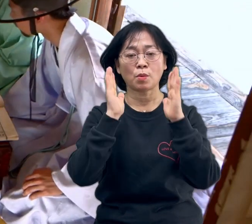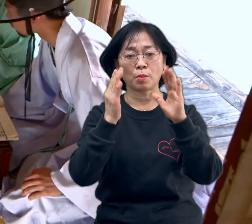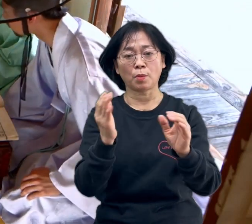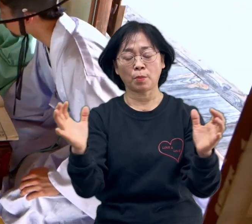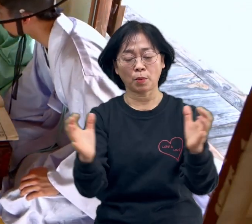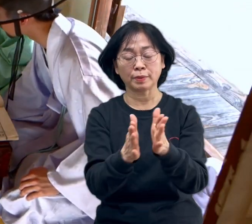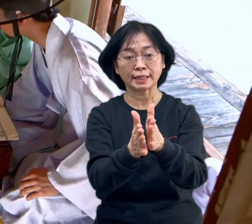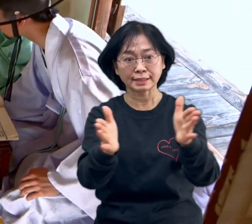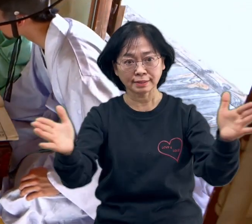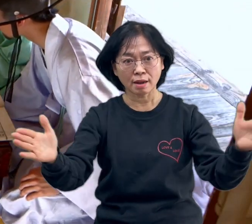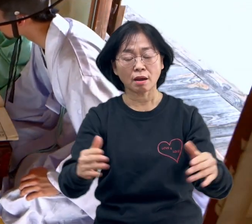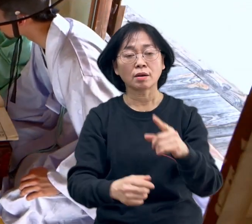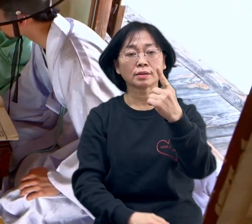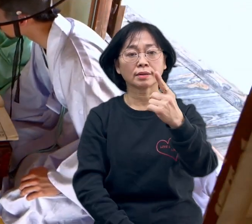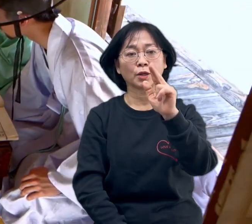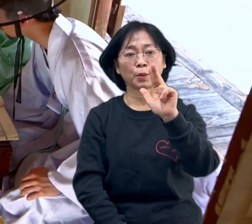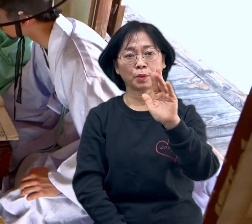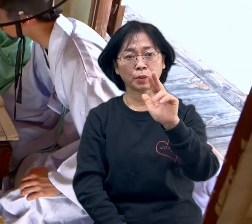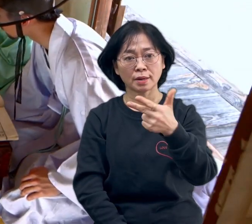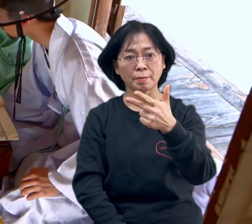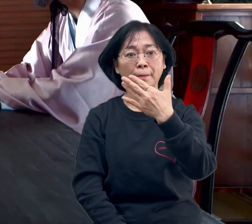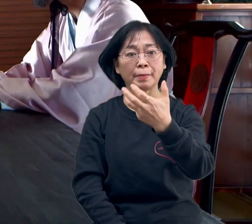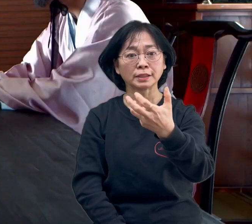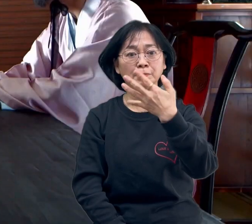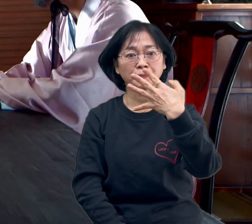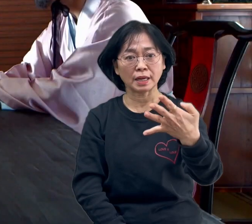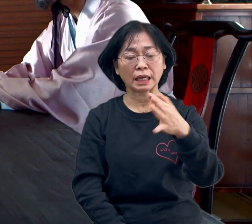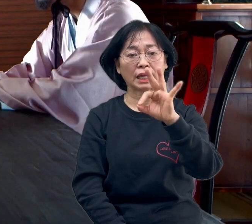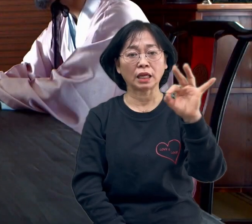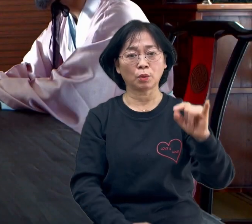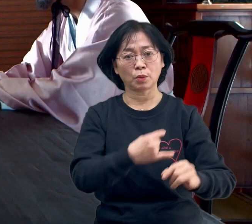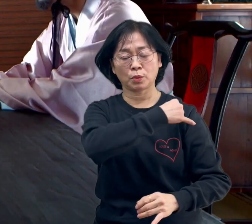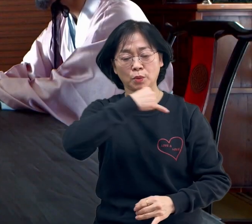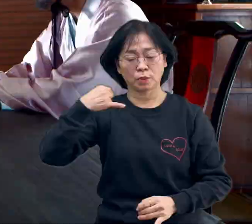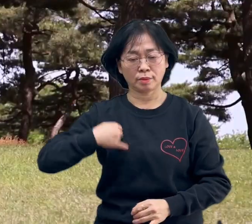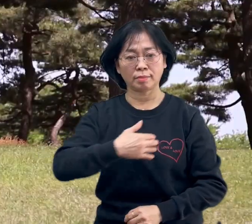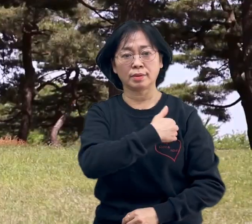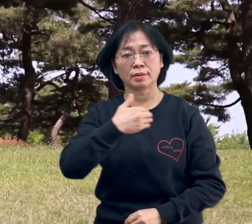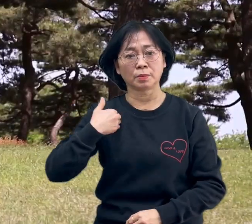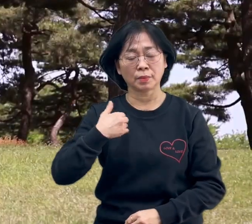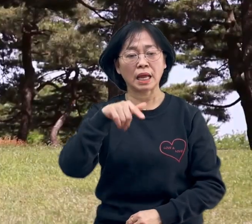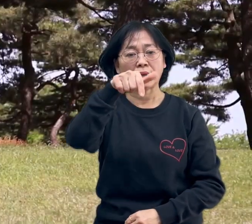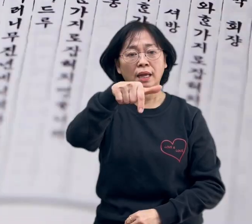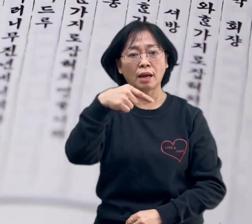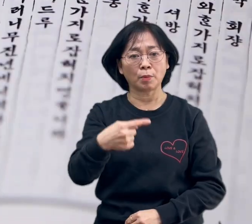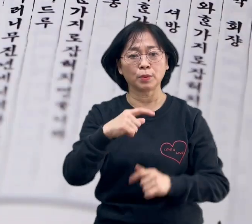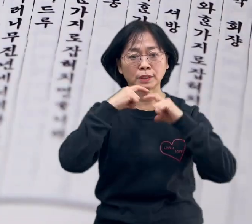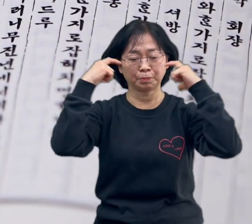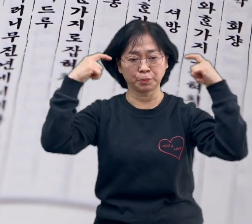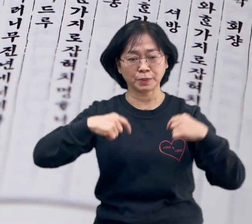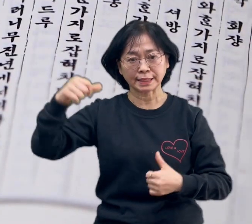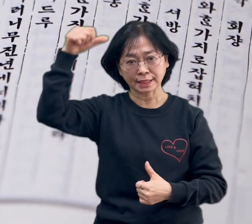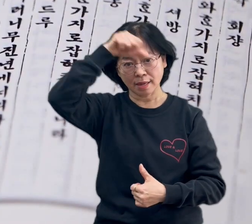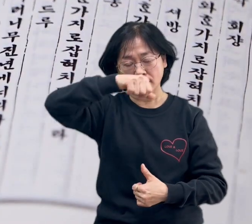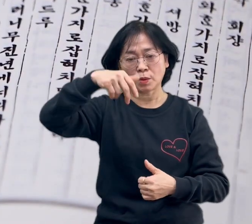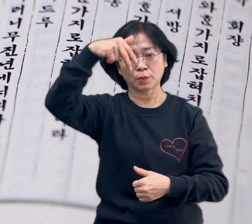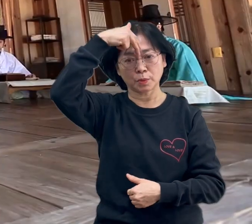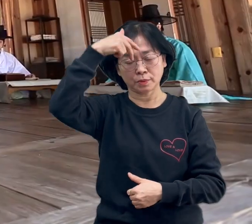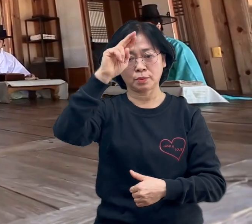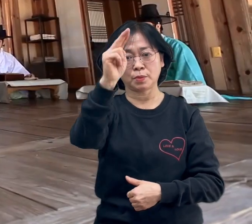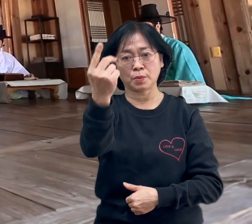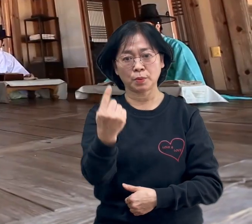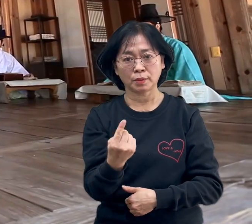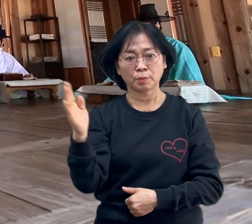중심으로 이를 연구하던 모임이 시작됐는데요. 1784년 이승훈이 북경에서 그라몽 신부에게 세례를